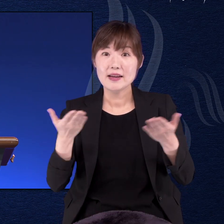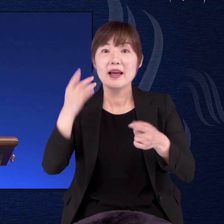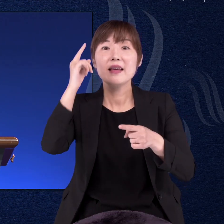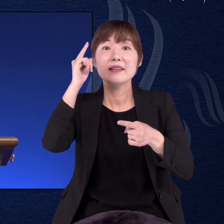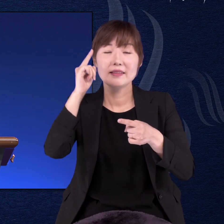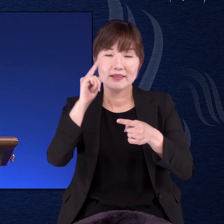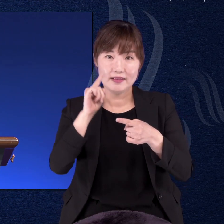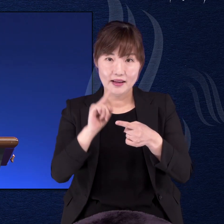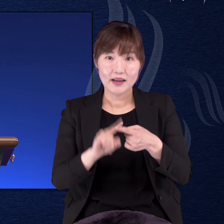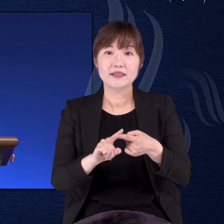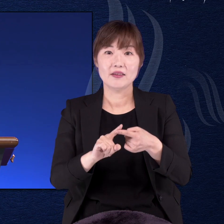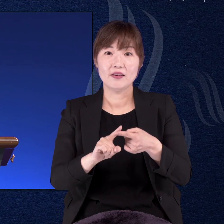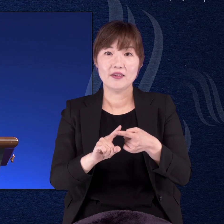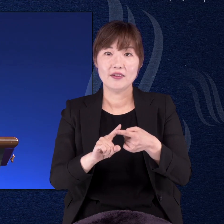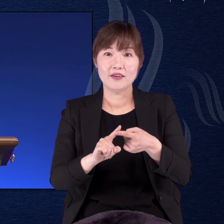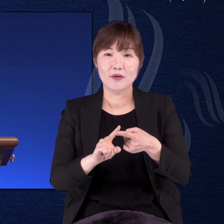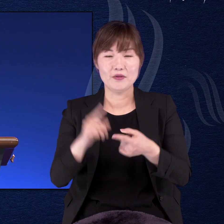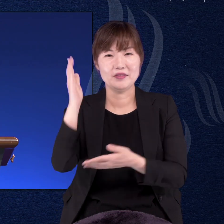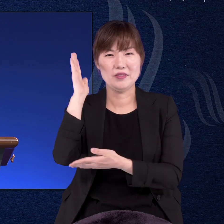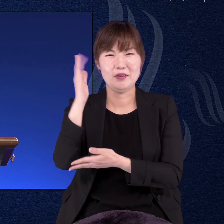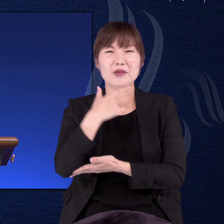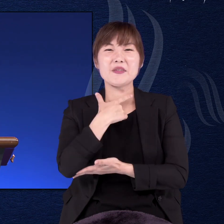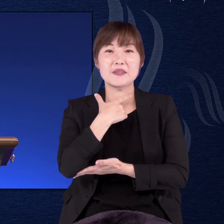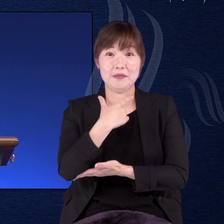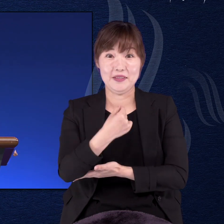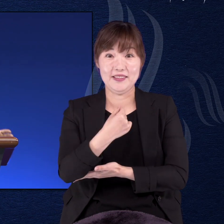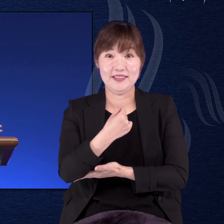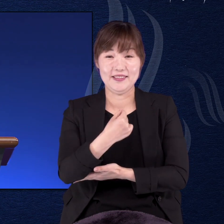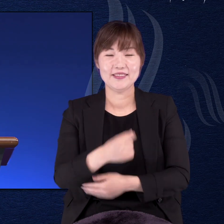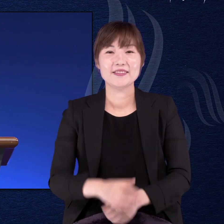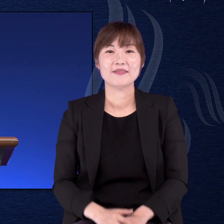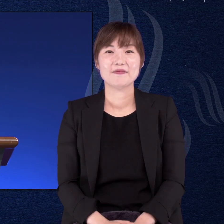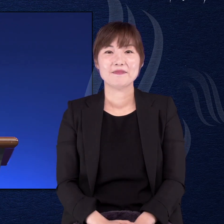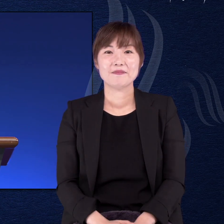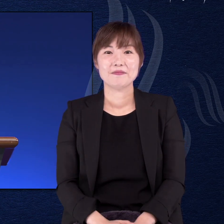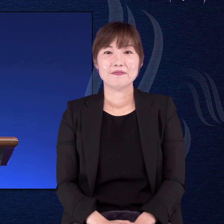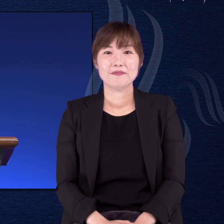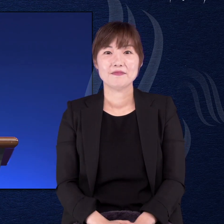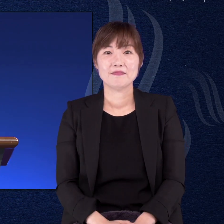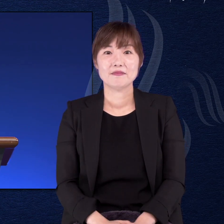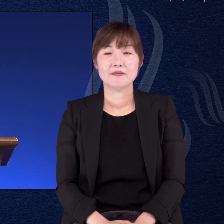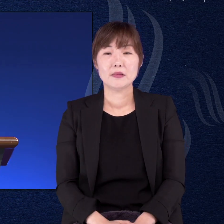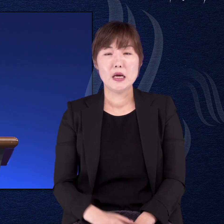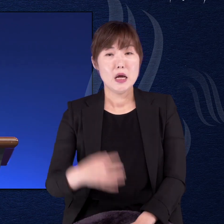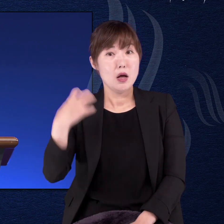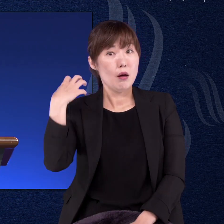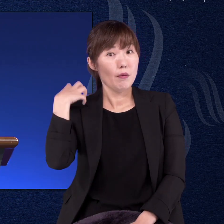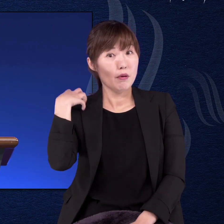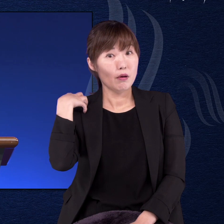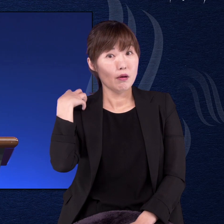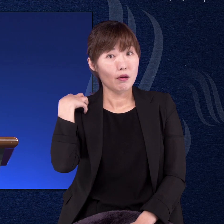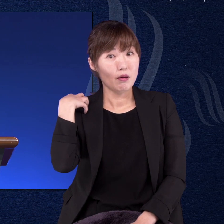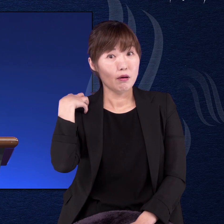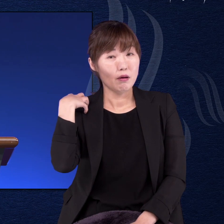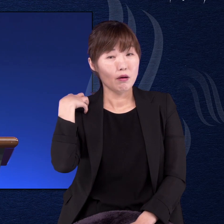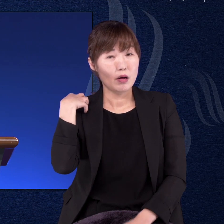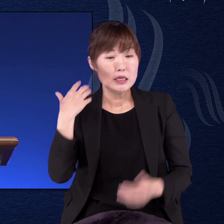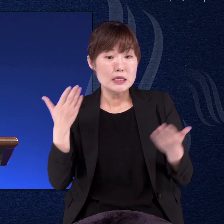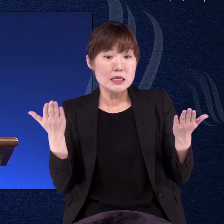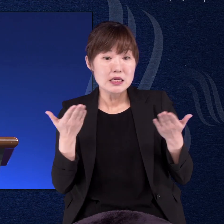그냥 역할이 아니에요. 역할은 맡은 바 일을, 직무를 해내는